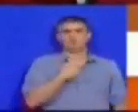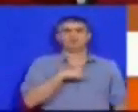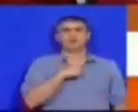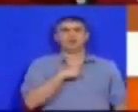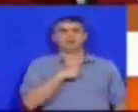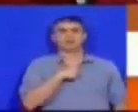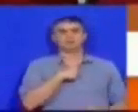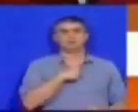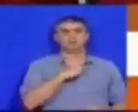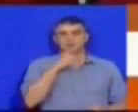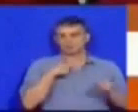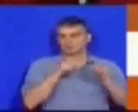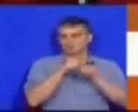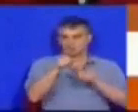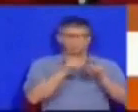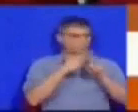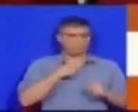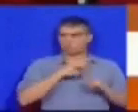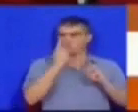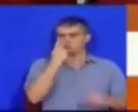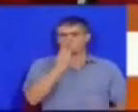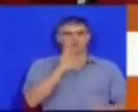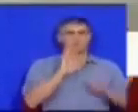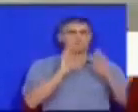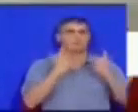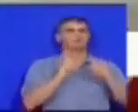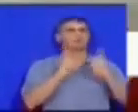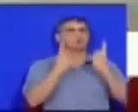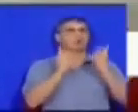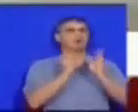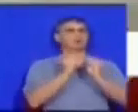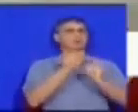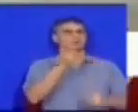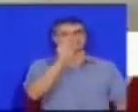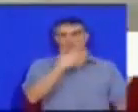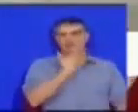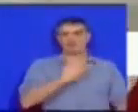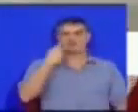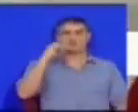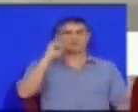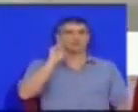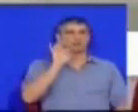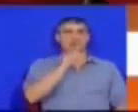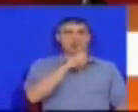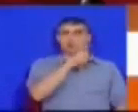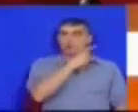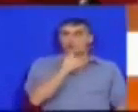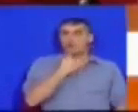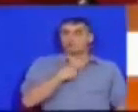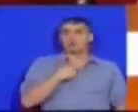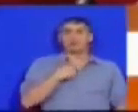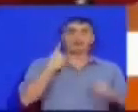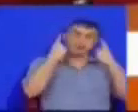אנחנו, כמוך, כמוני, כל אחד רואה כאן את מה שקורה עם האדון פינטו הזה. האיש אומר לי